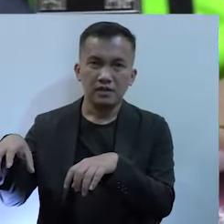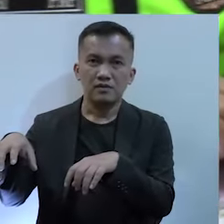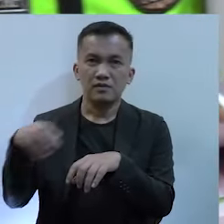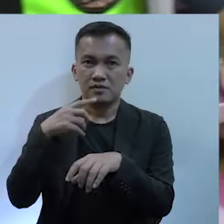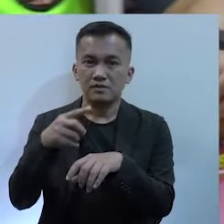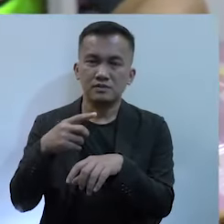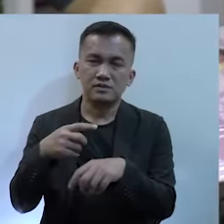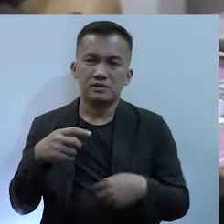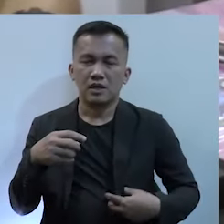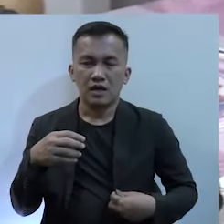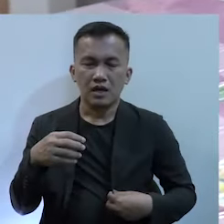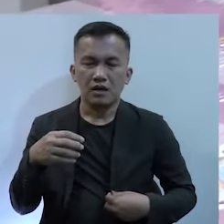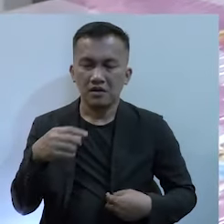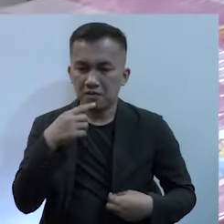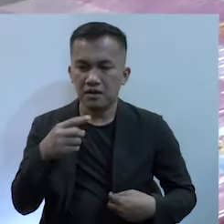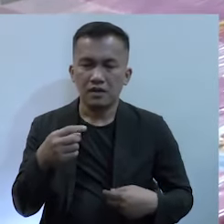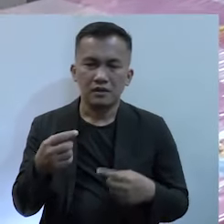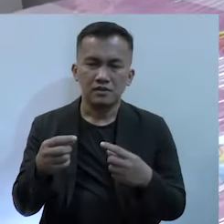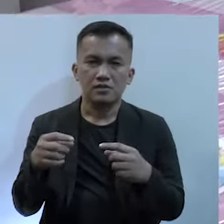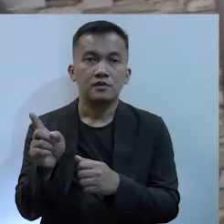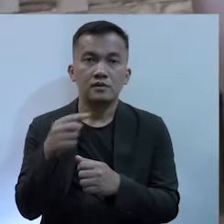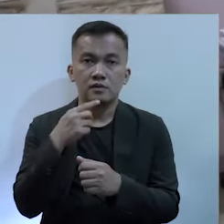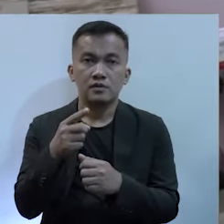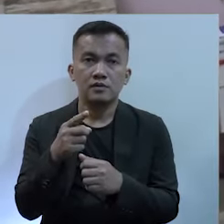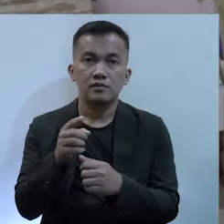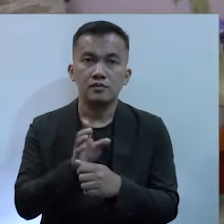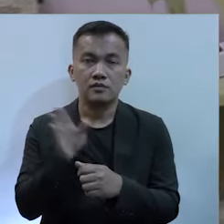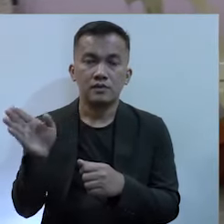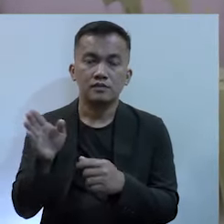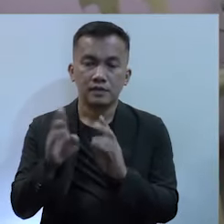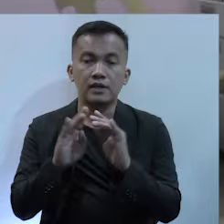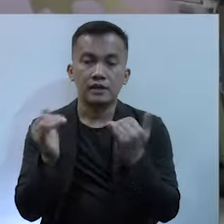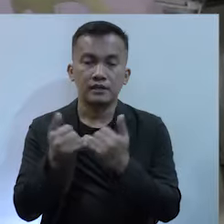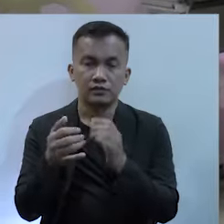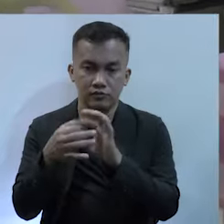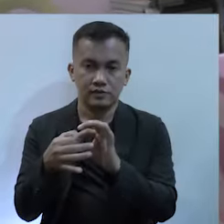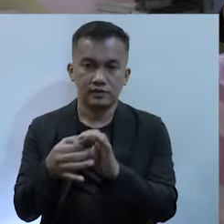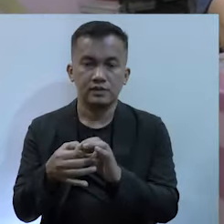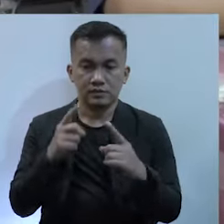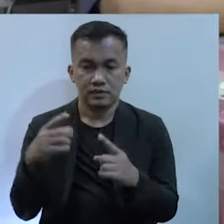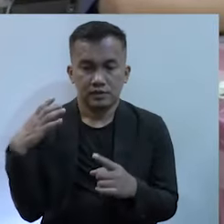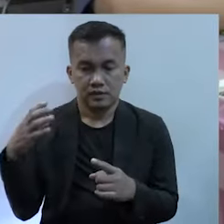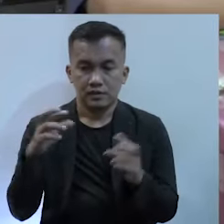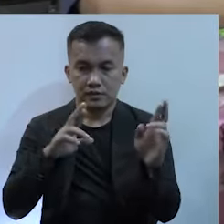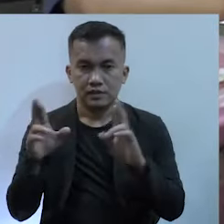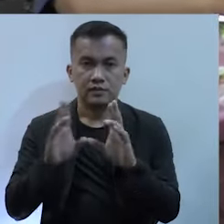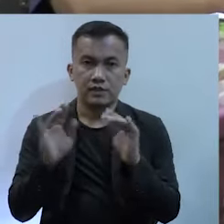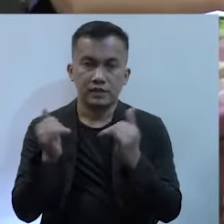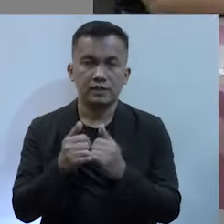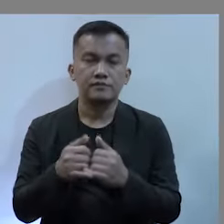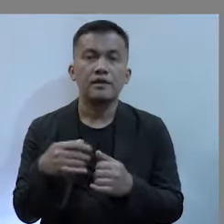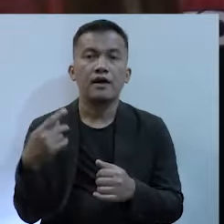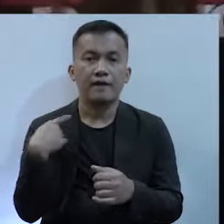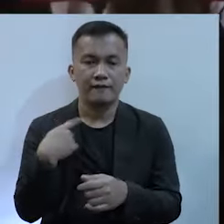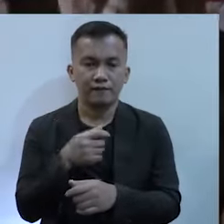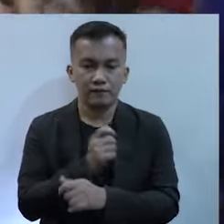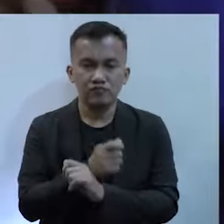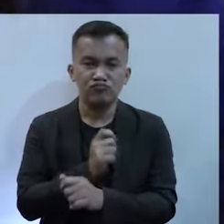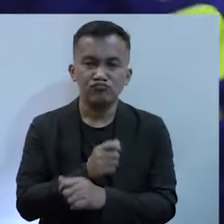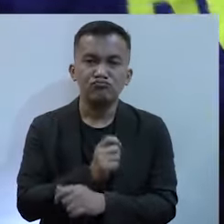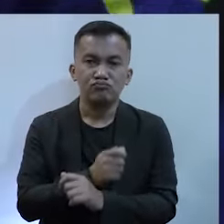kapitbahay po na... I-contact pa din po kasi kami sa mga kapitbahay namin. Pa-coordinate lang tayo sa barangay. Yes po. Ready naman po yung barangay.